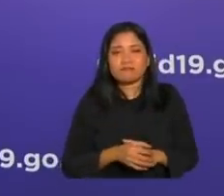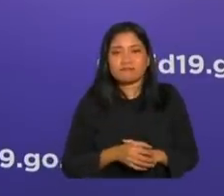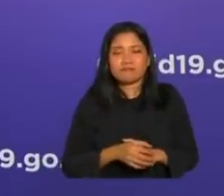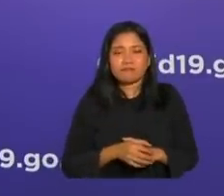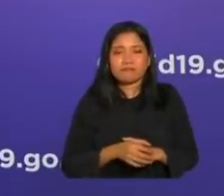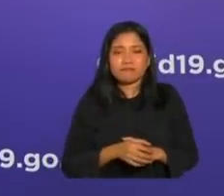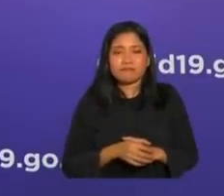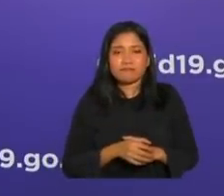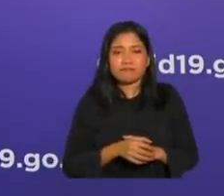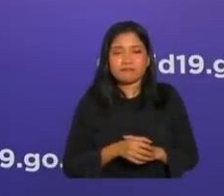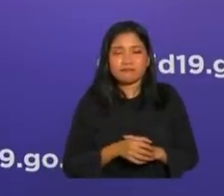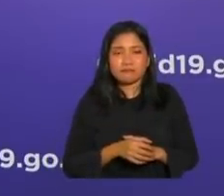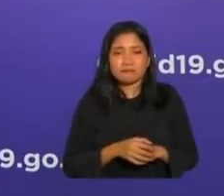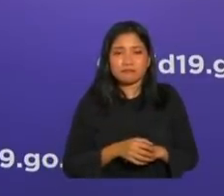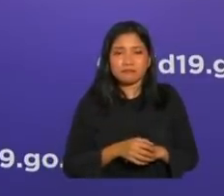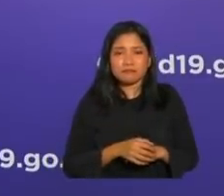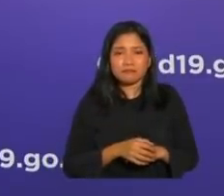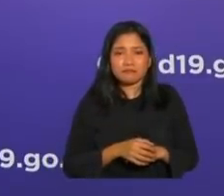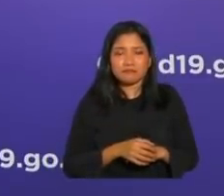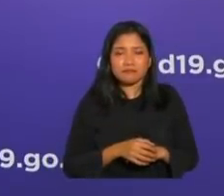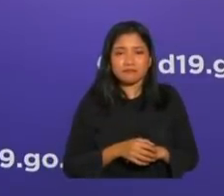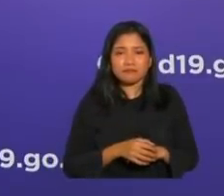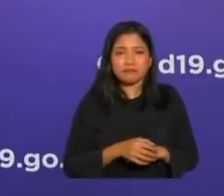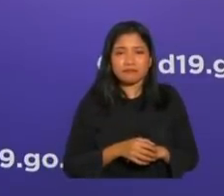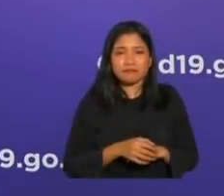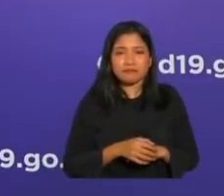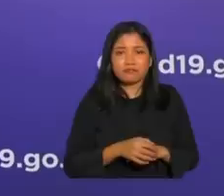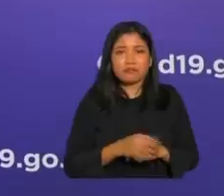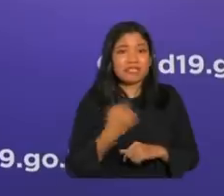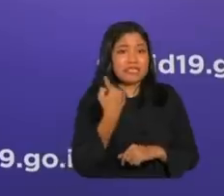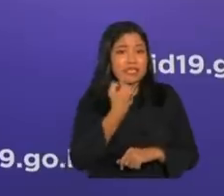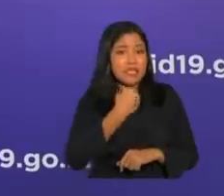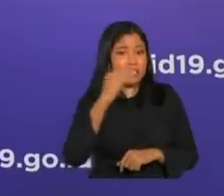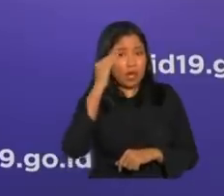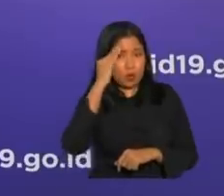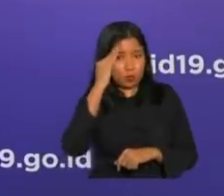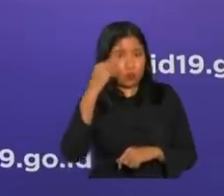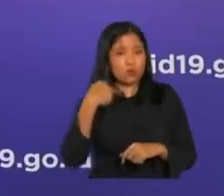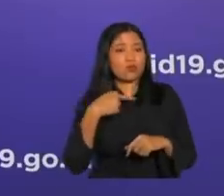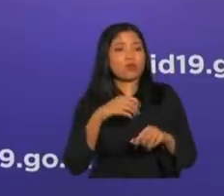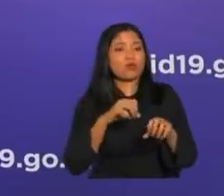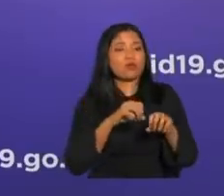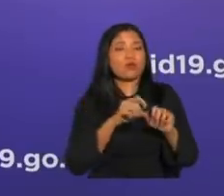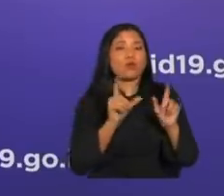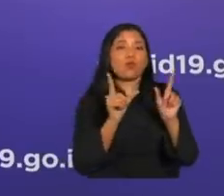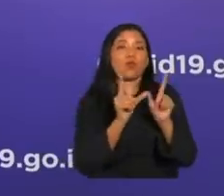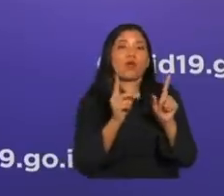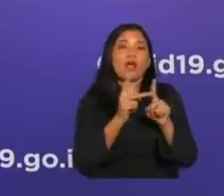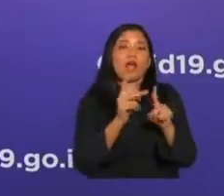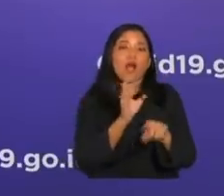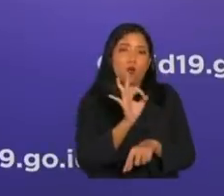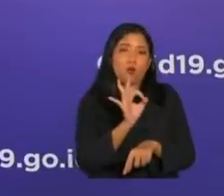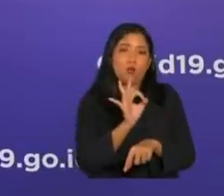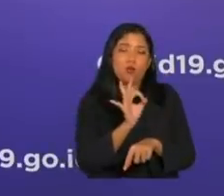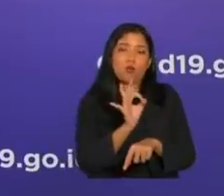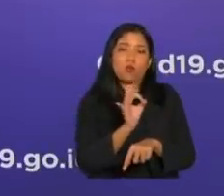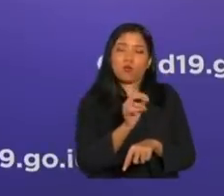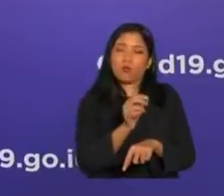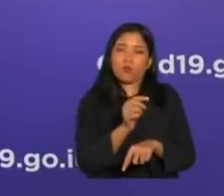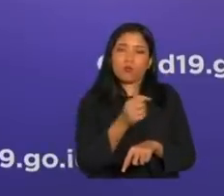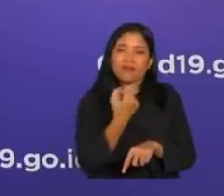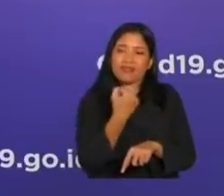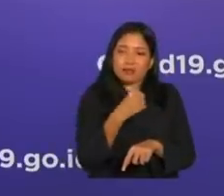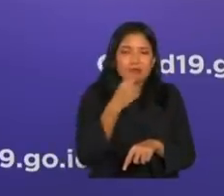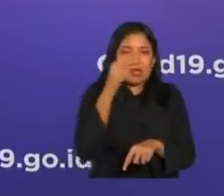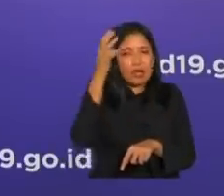Ayo kita sudah mengetahui bahwa organisasi kesehatan dunia pun tidak bisa memastikan Sampai kapan